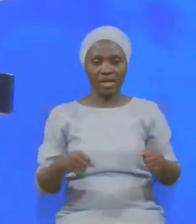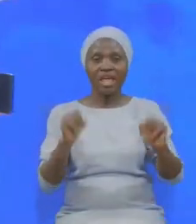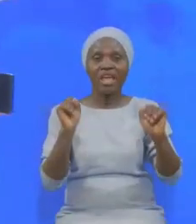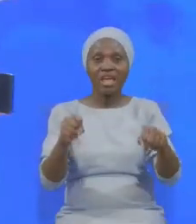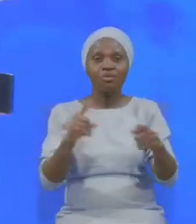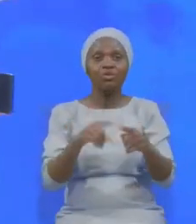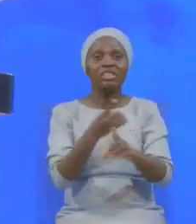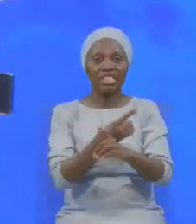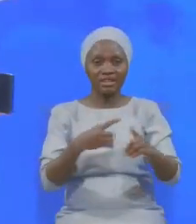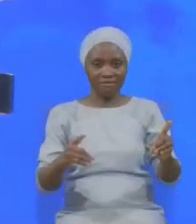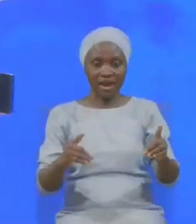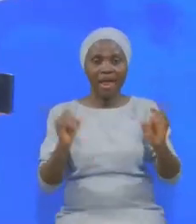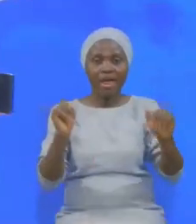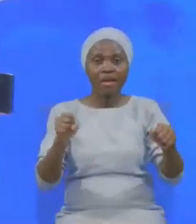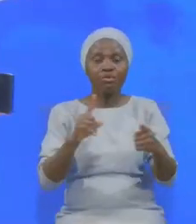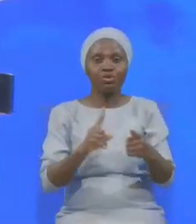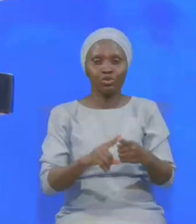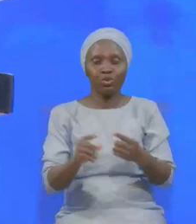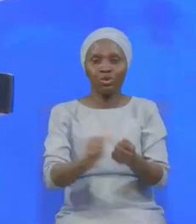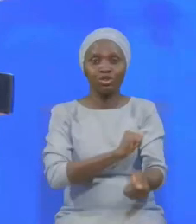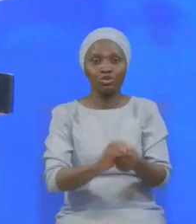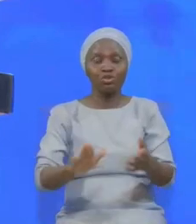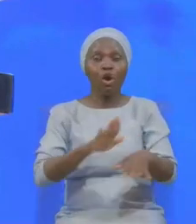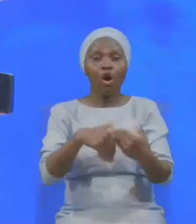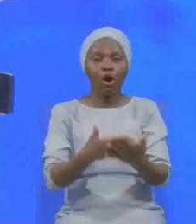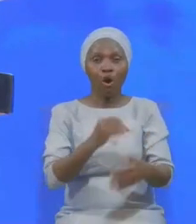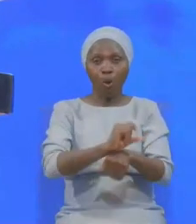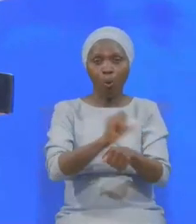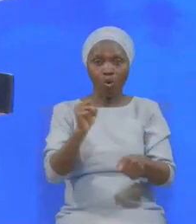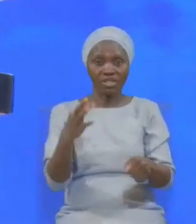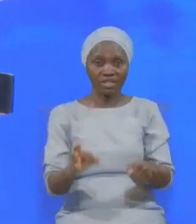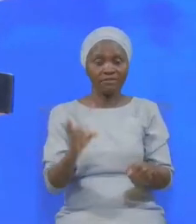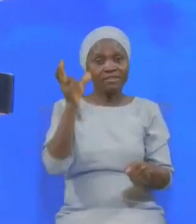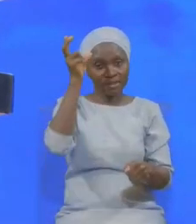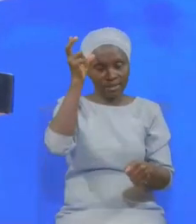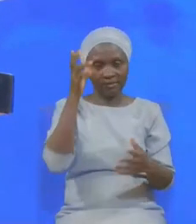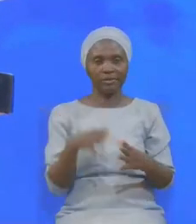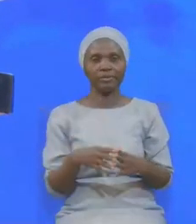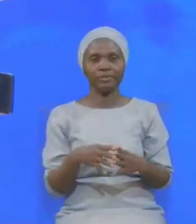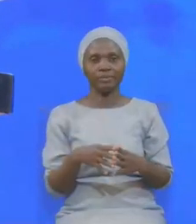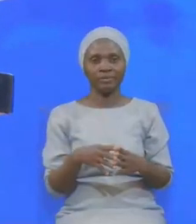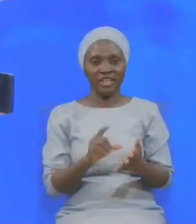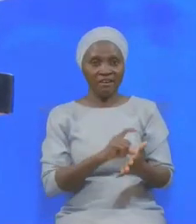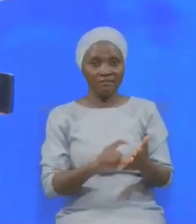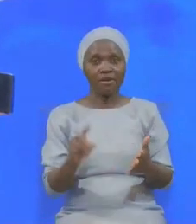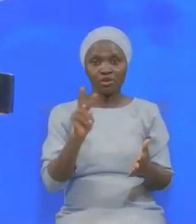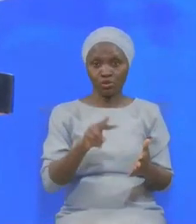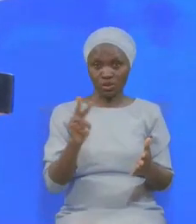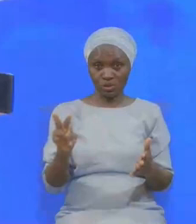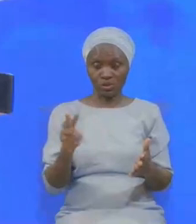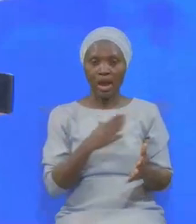peut délivrer. Il peut détruire toutes les œuvres du diable. Voilà le verset